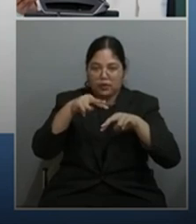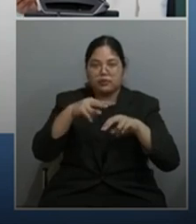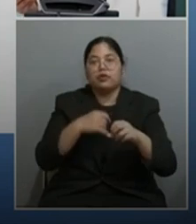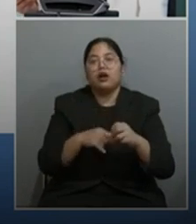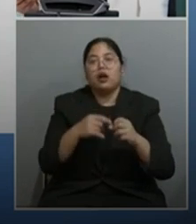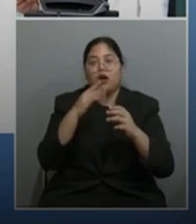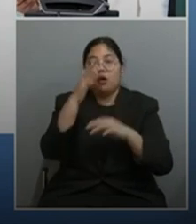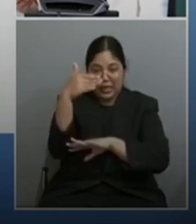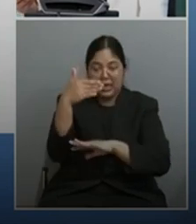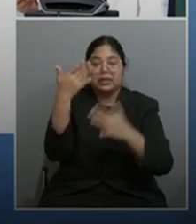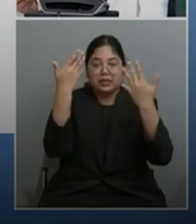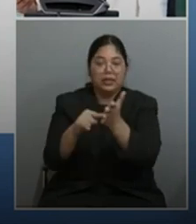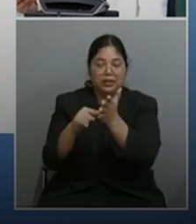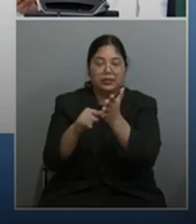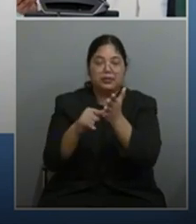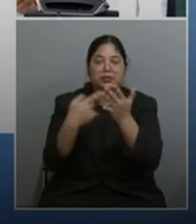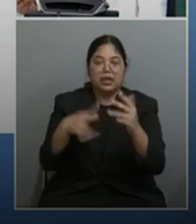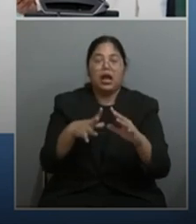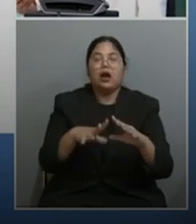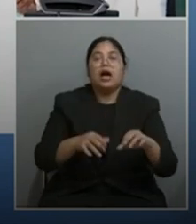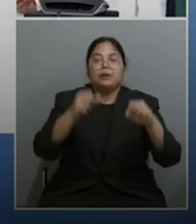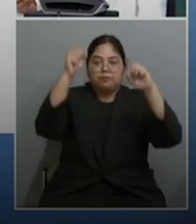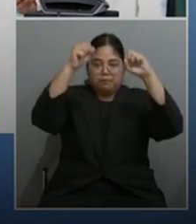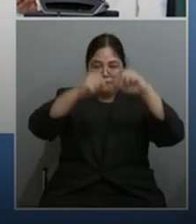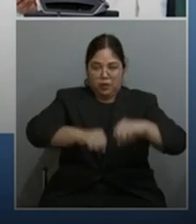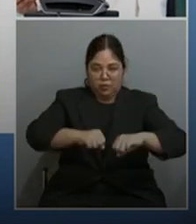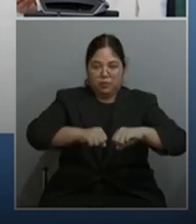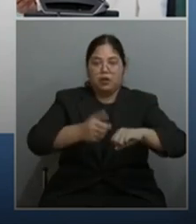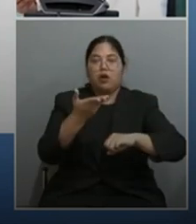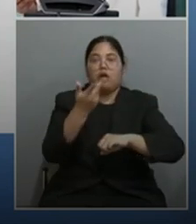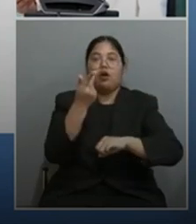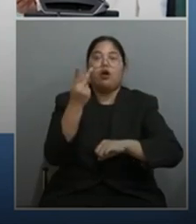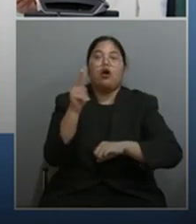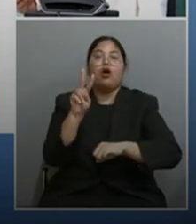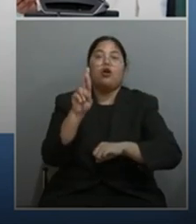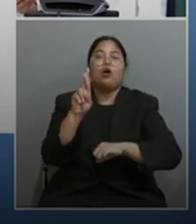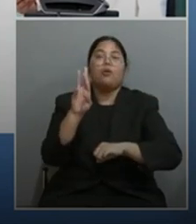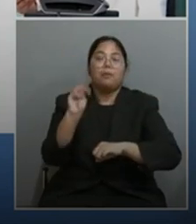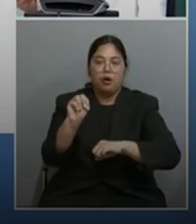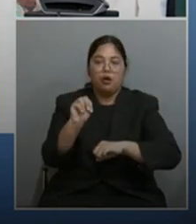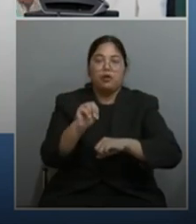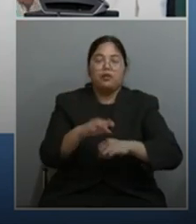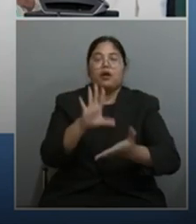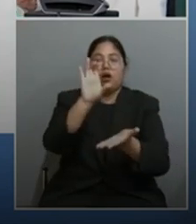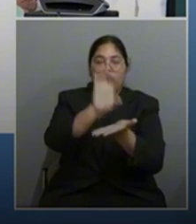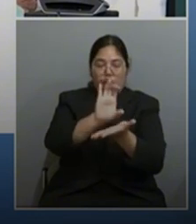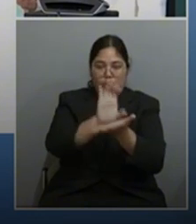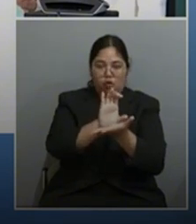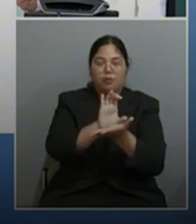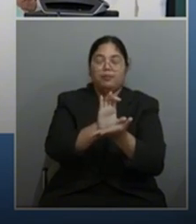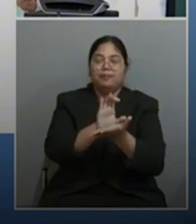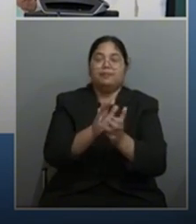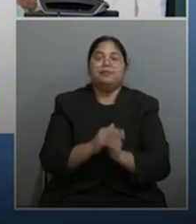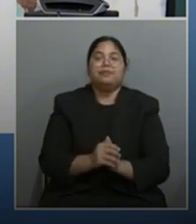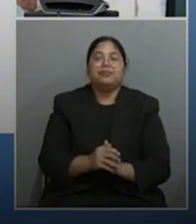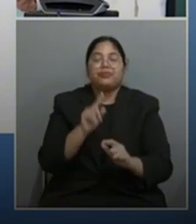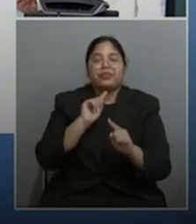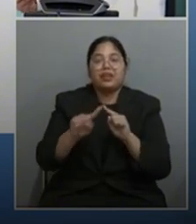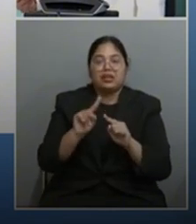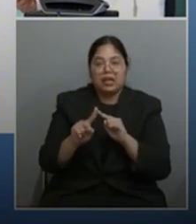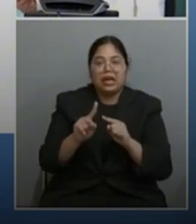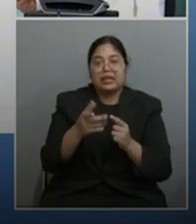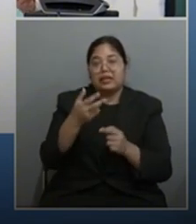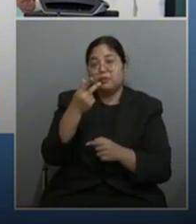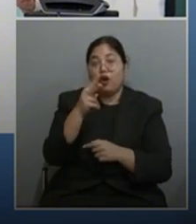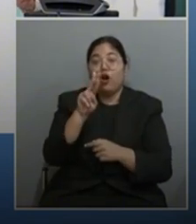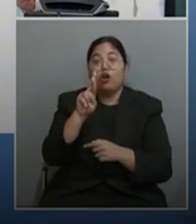สู่การเห็ชอบเข้าคอมมติิอรมในการตั้งก่ระมาณ ถ้าของมติคอม.เรีบ